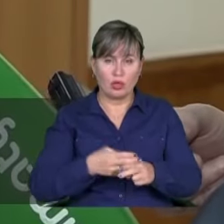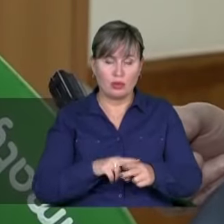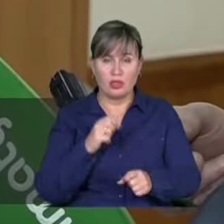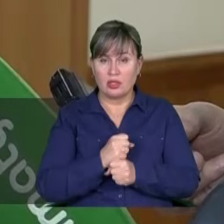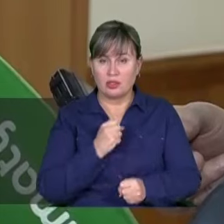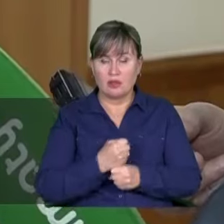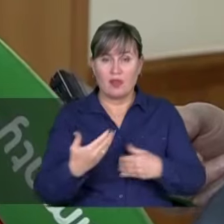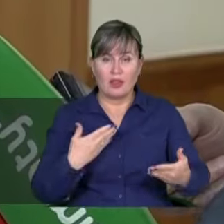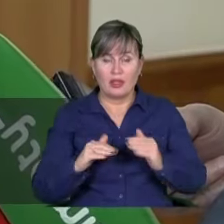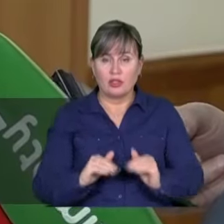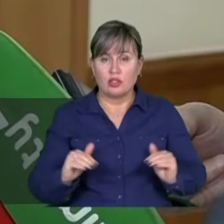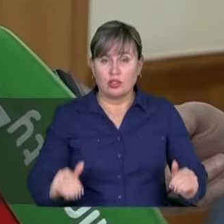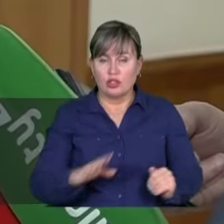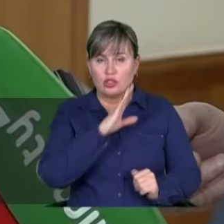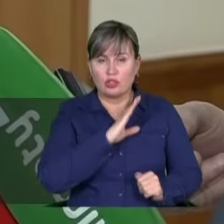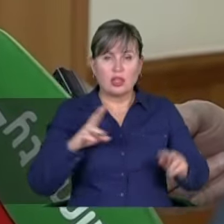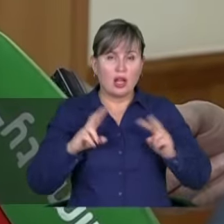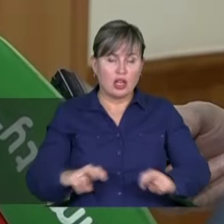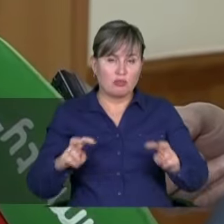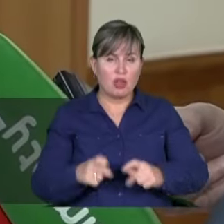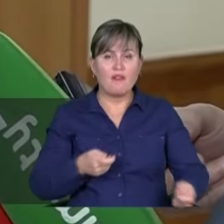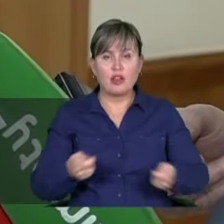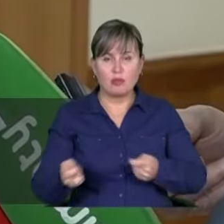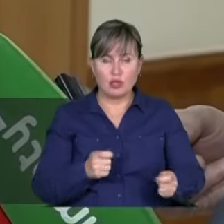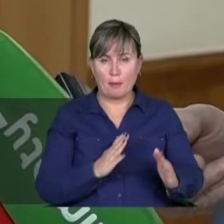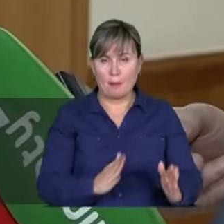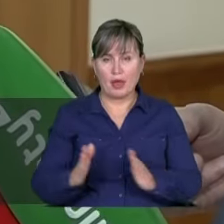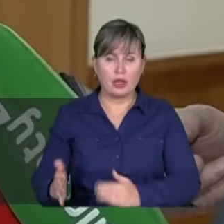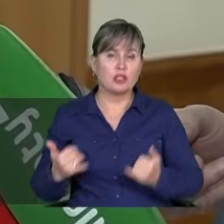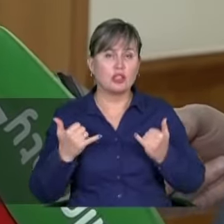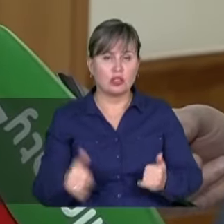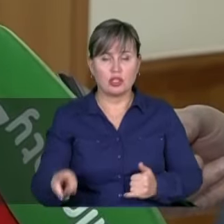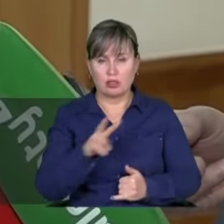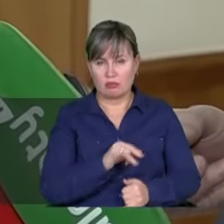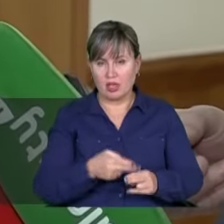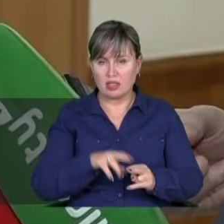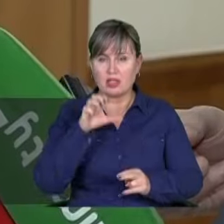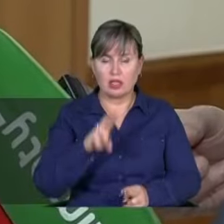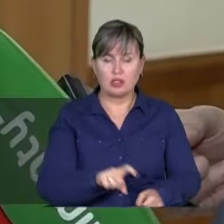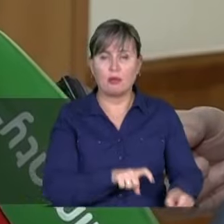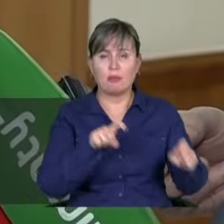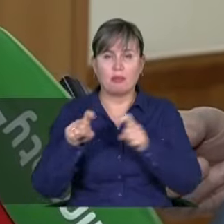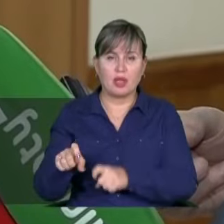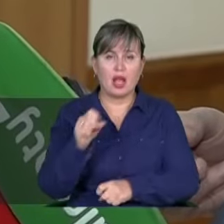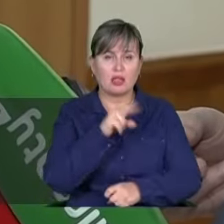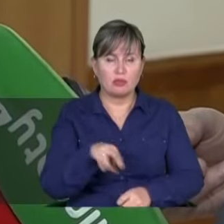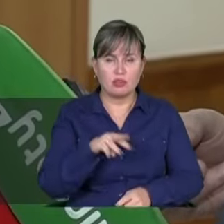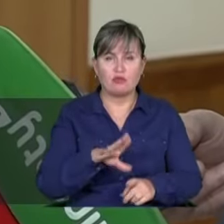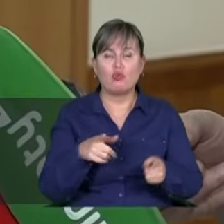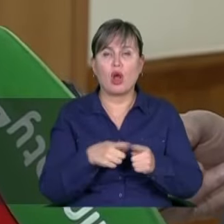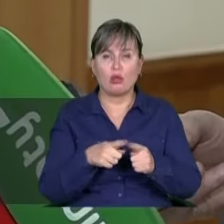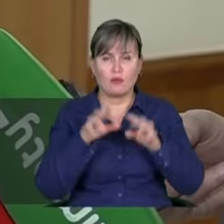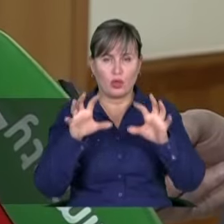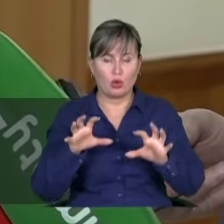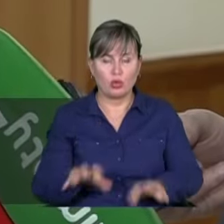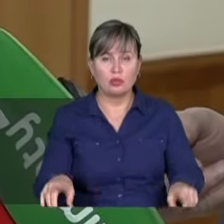совершаются в отношении детей и женщин, рассматриваются в административном порядке. Сейчас мы как раз эти статьи переносим из административного в уголовный